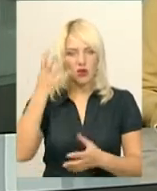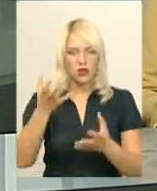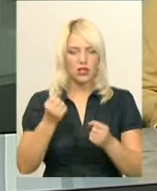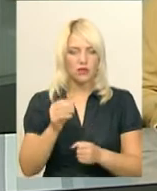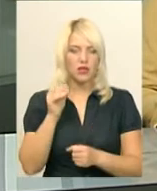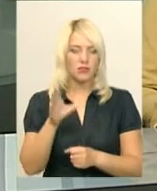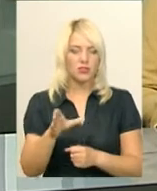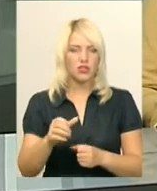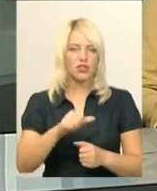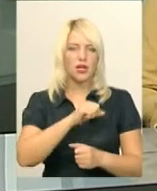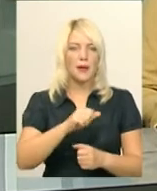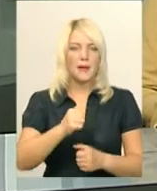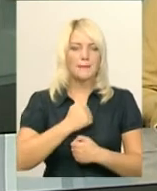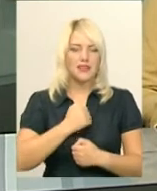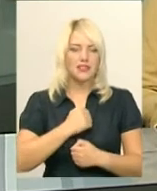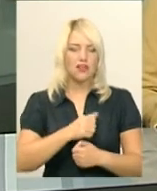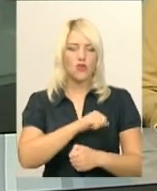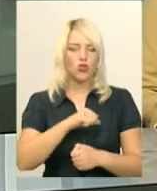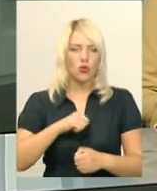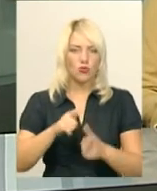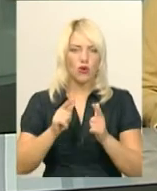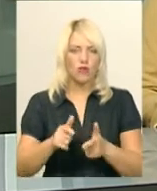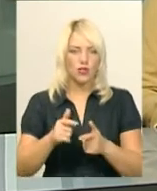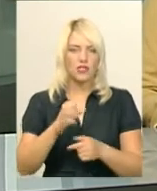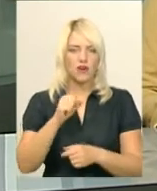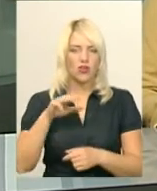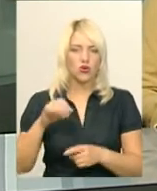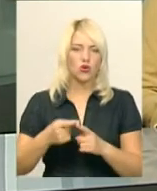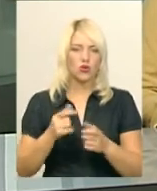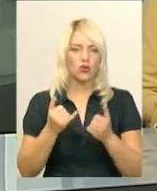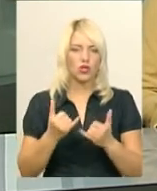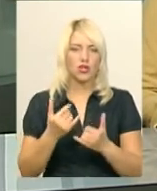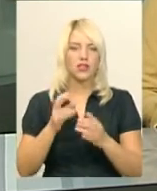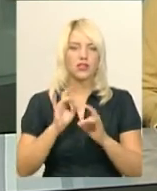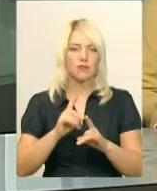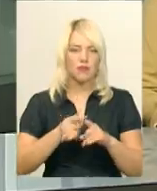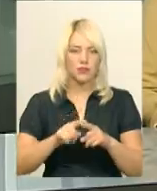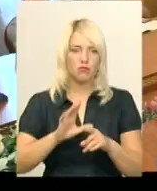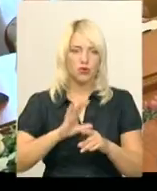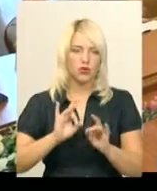-добровольців АТО. Документи їм вручили сьогодні. Як усе відбувалося, розкаже Анастасія Збродова.